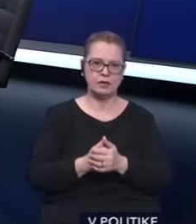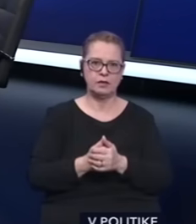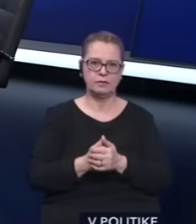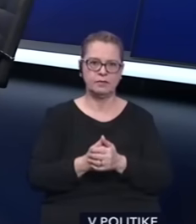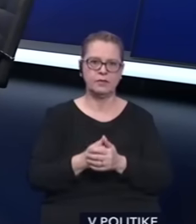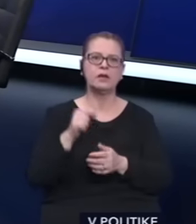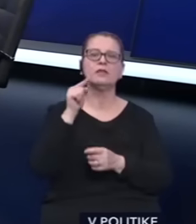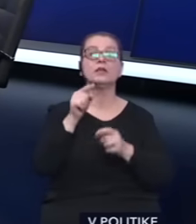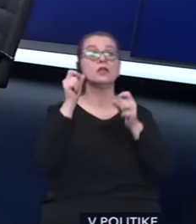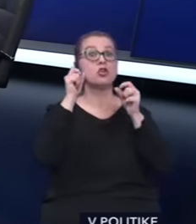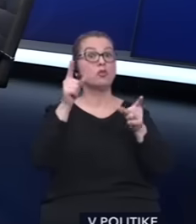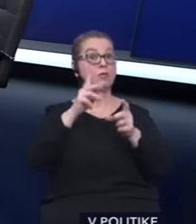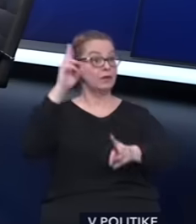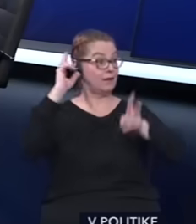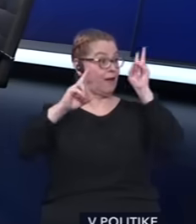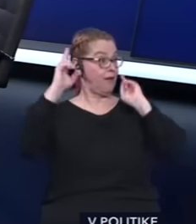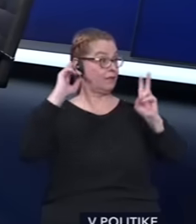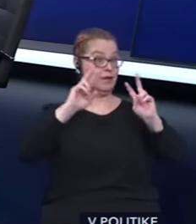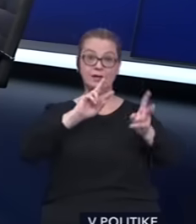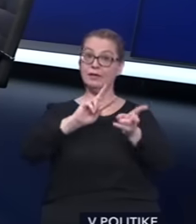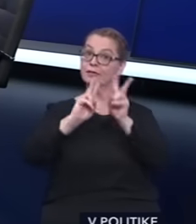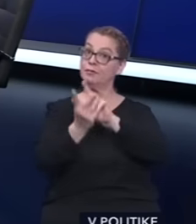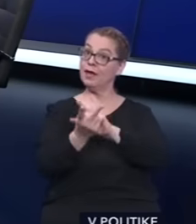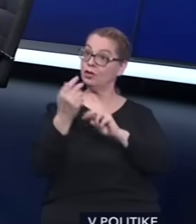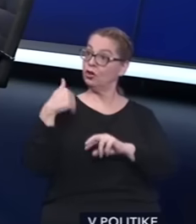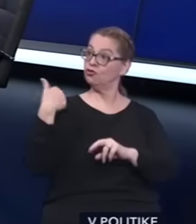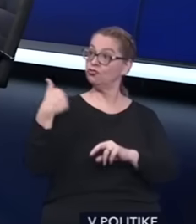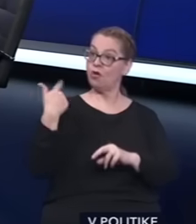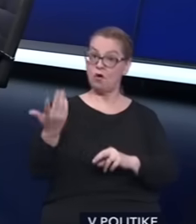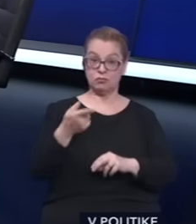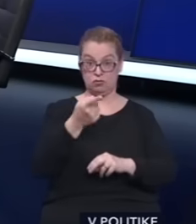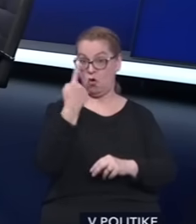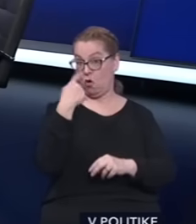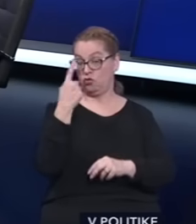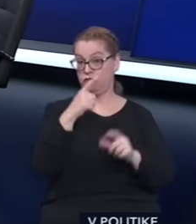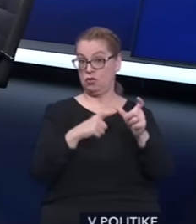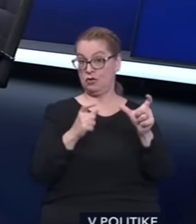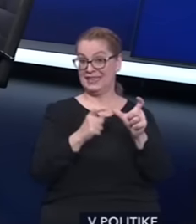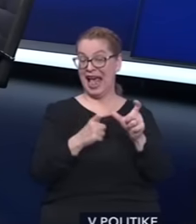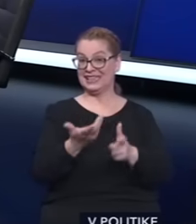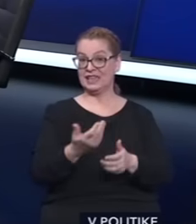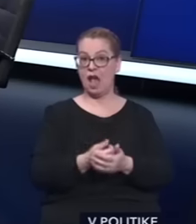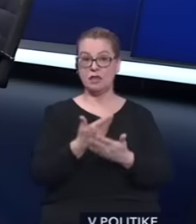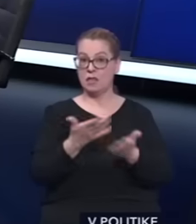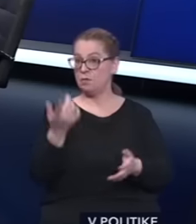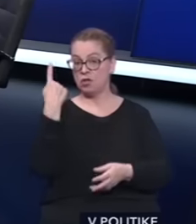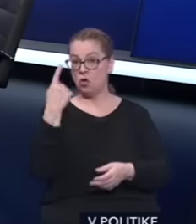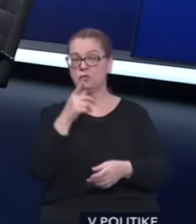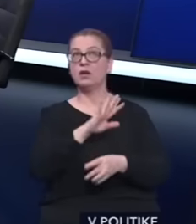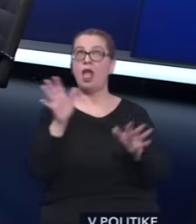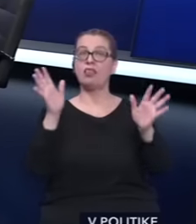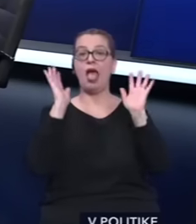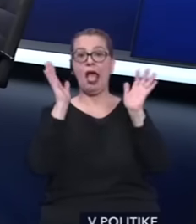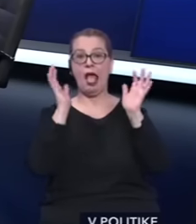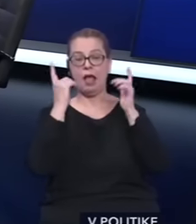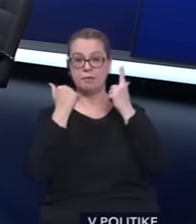kaderníka sa stal odborník na školstvo. A to je presne odbornosť Sasky. Vy nemáte žiadnu odbornosť, len lamentujete. A keď